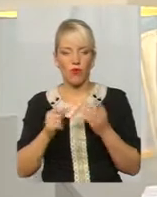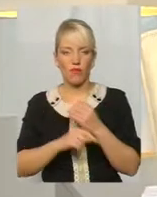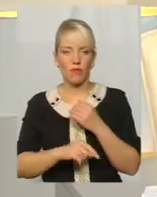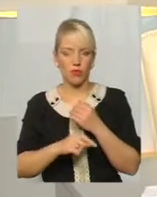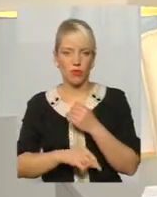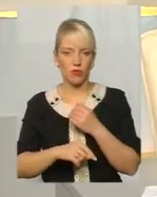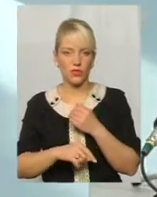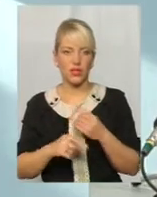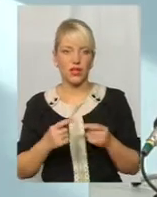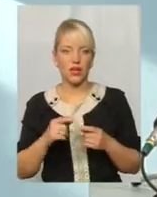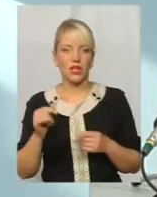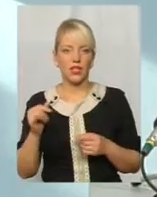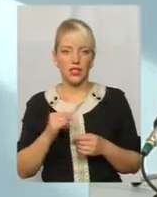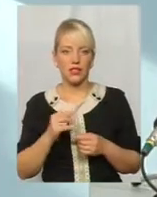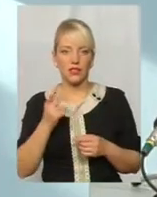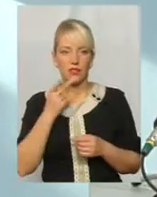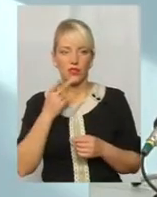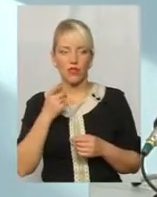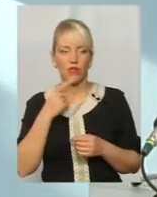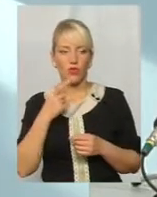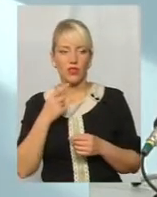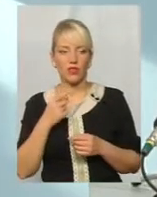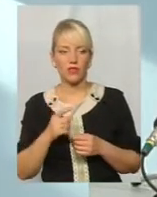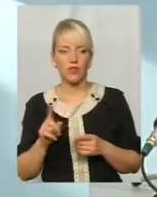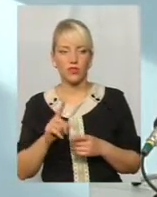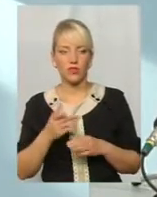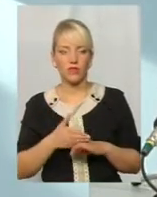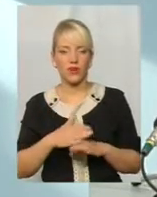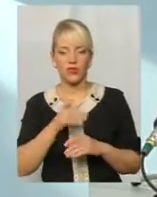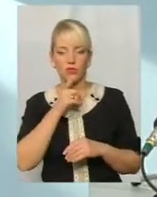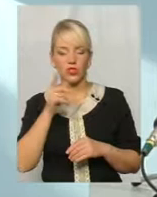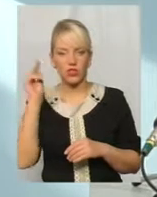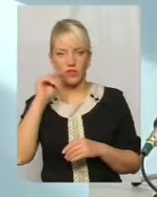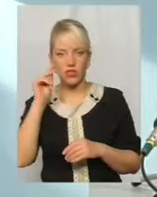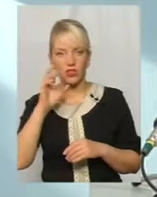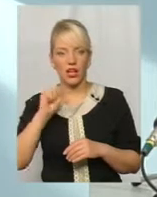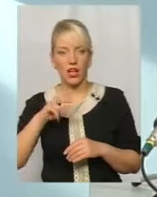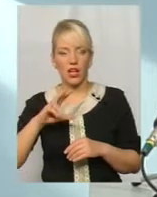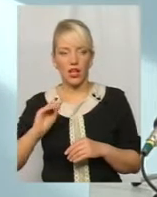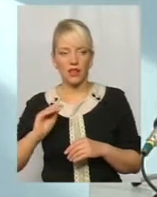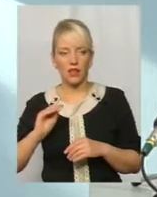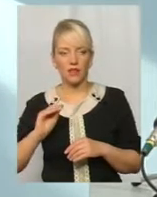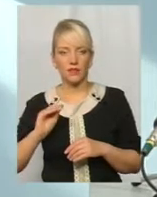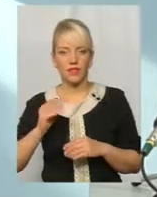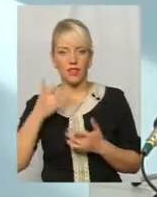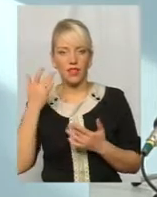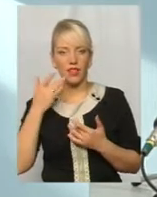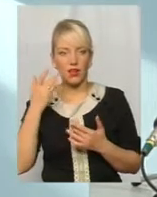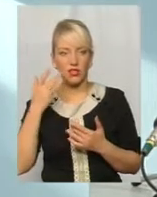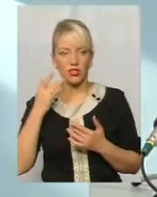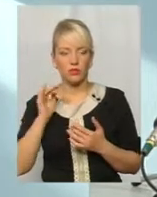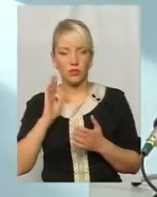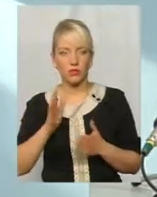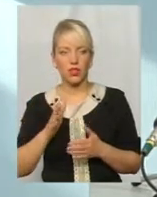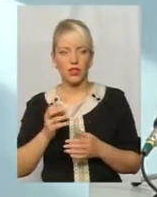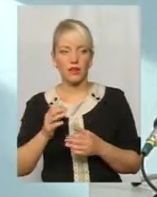і завжди кажуть, що важко під час навчання, але потім легше буде